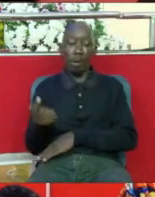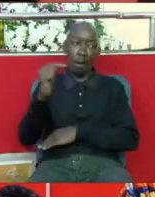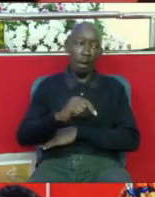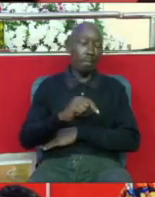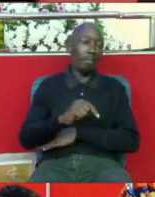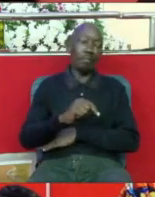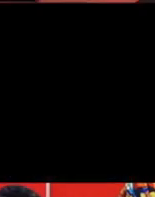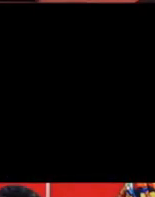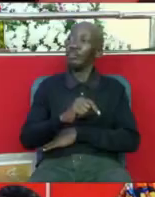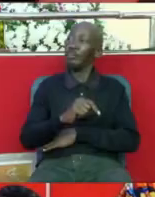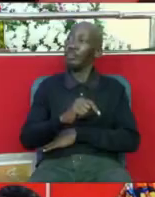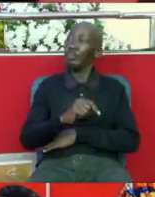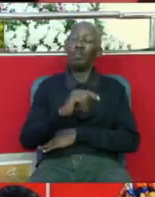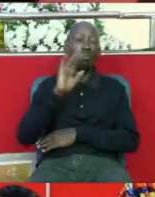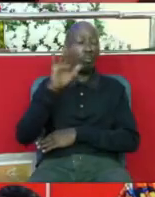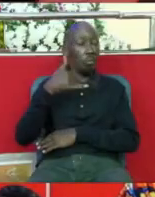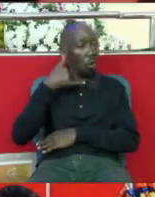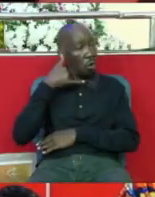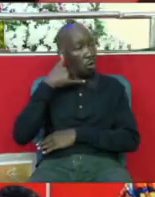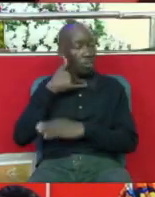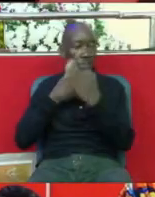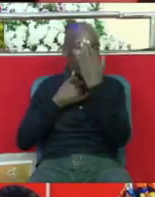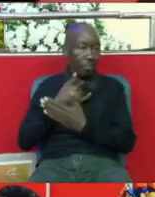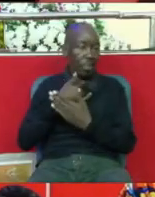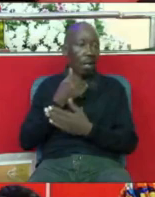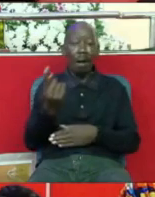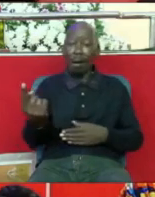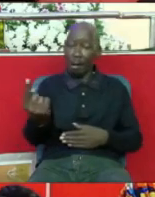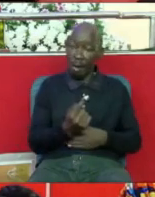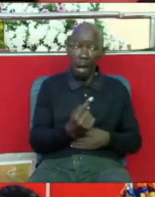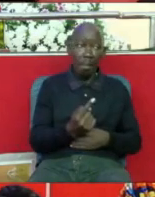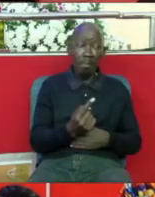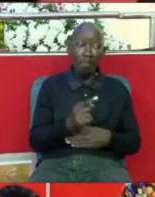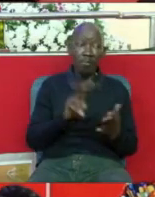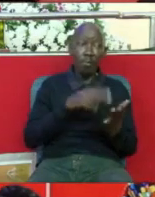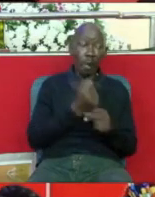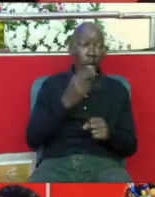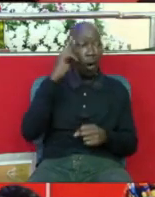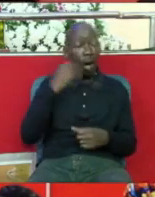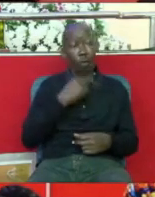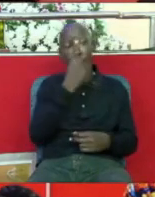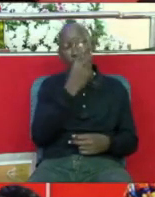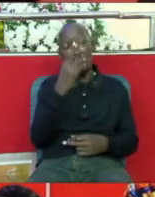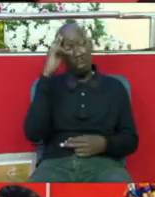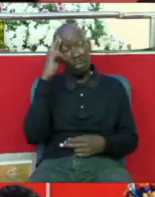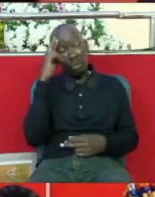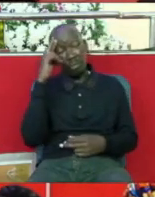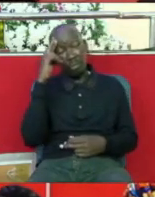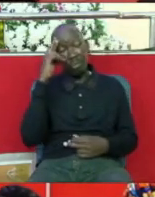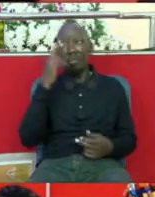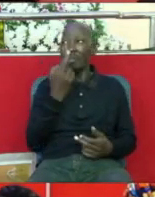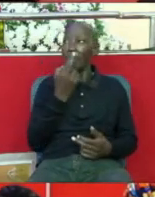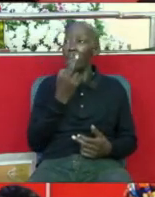watu wawili ambao walipiga simu. They can't come to work because of one reason or another. Wakisema kwamba hawangeweza kuja kazini